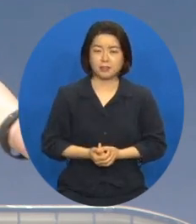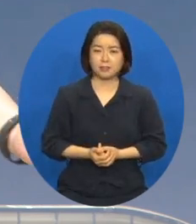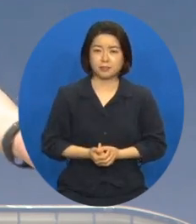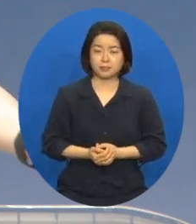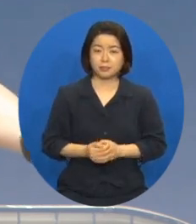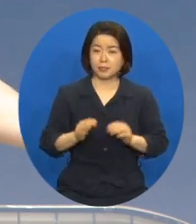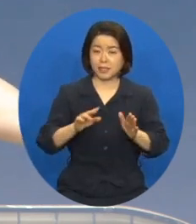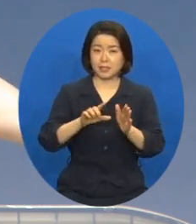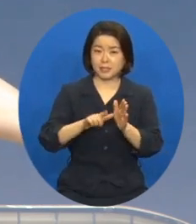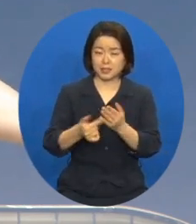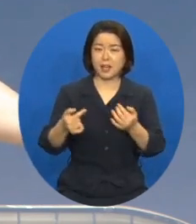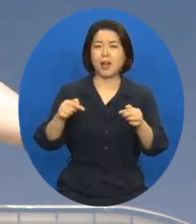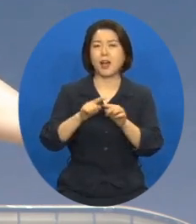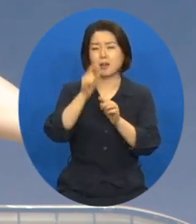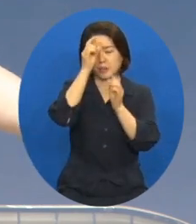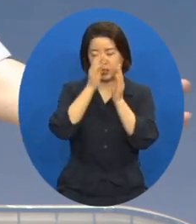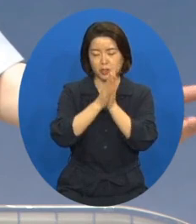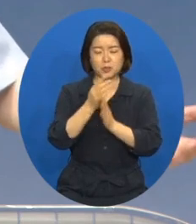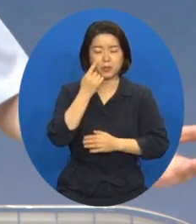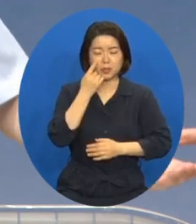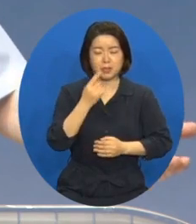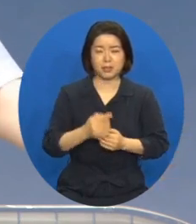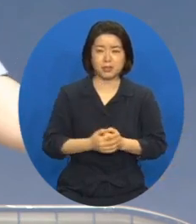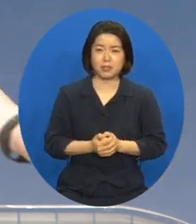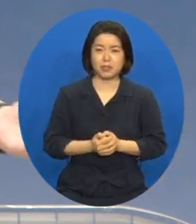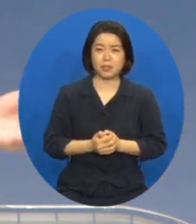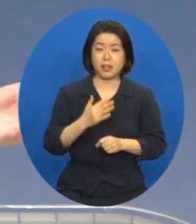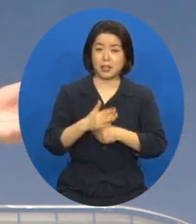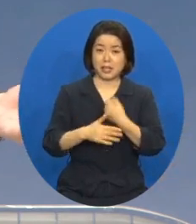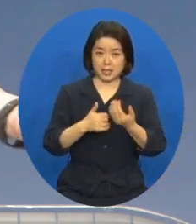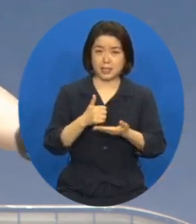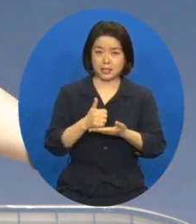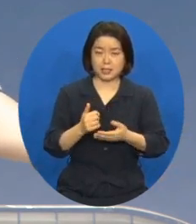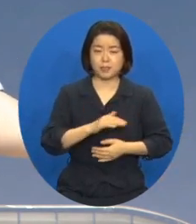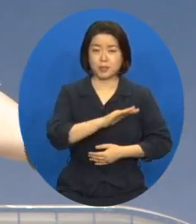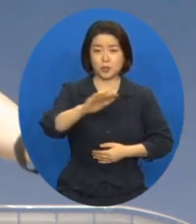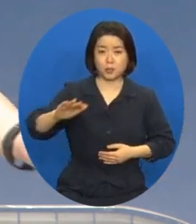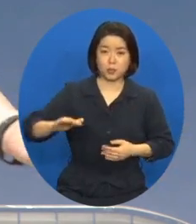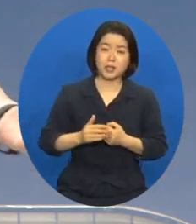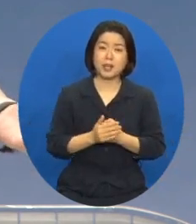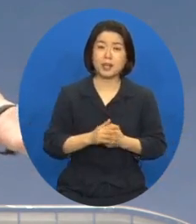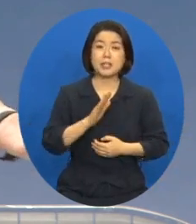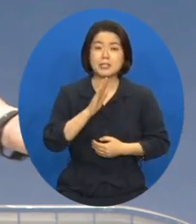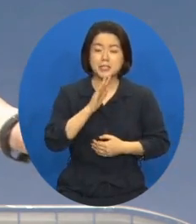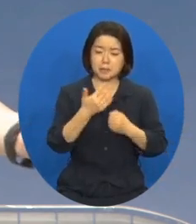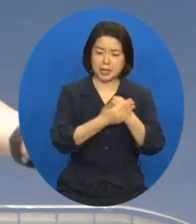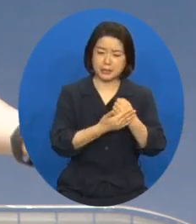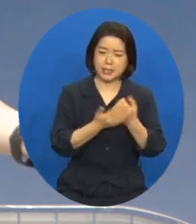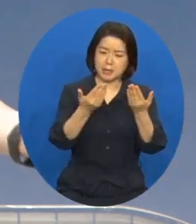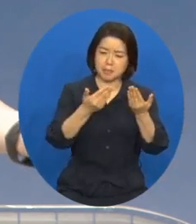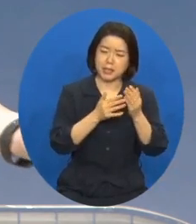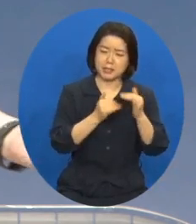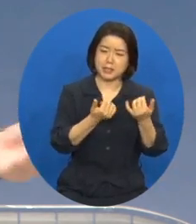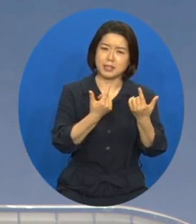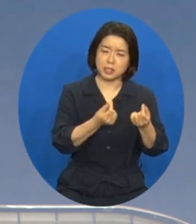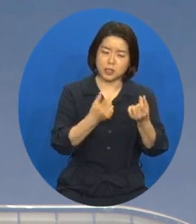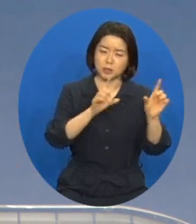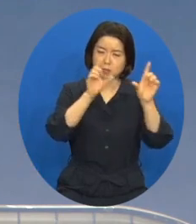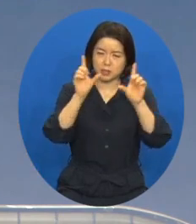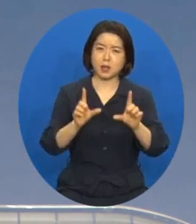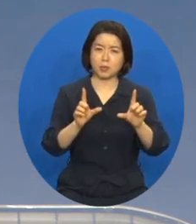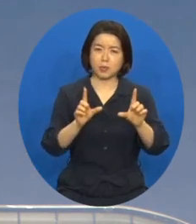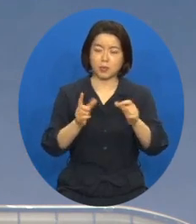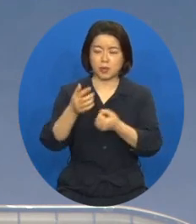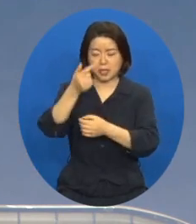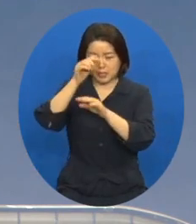이 시간 우리 같이 기도하겠습니다. 하나님, 우리가 정말 은혜 받은 자답게 살면서